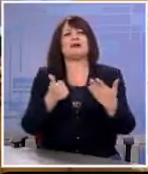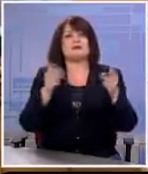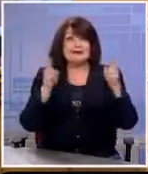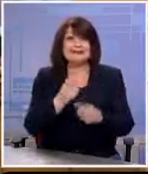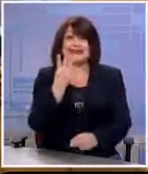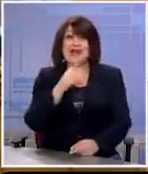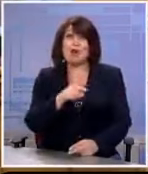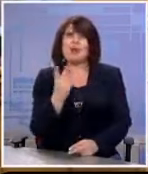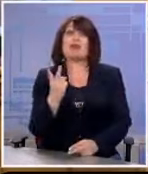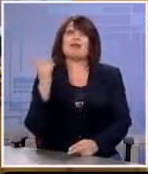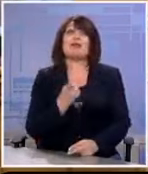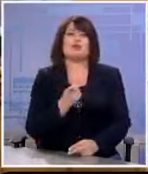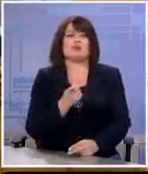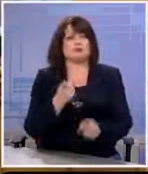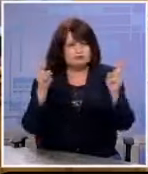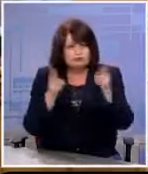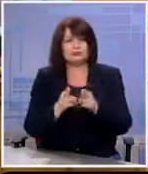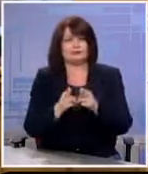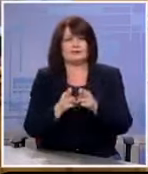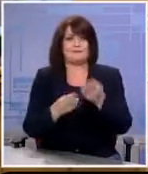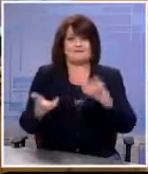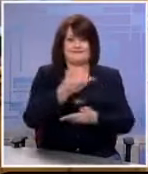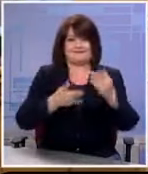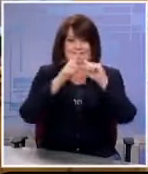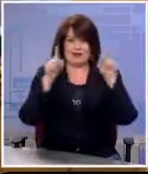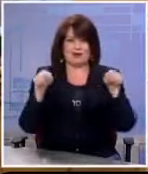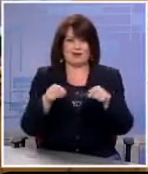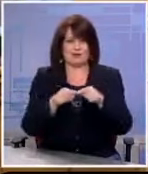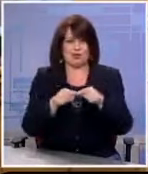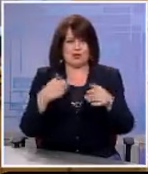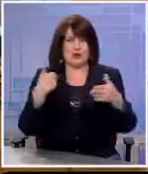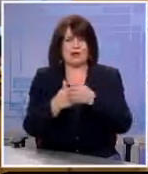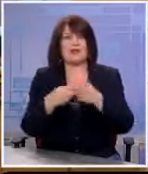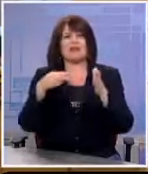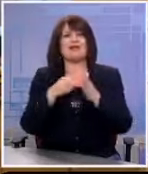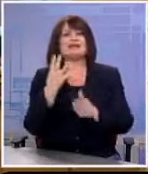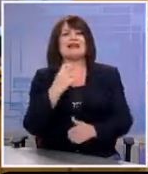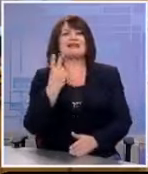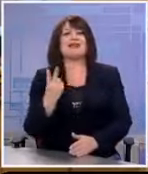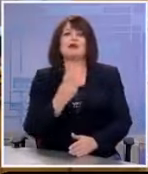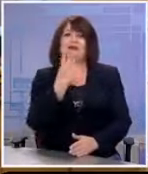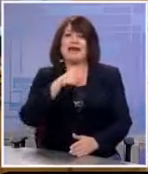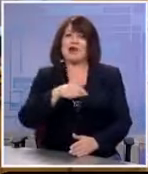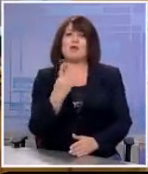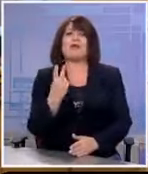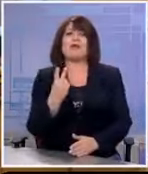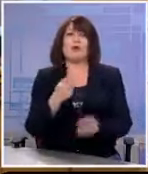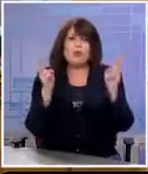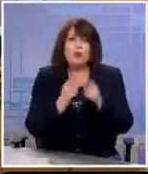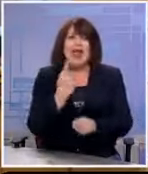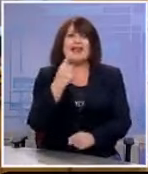3,2. Με την αντικατάσταση των ομολόγων με άλλα ομόλογα λήξεως του 2042, τα 3,2 έγιναν